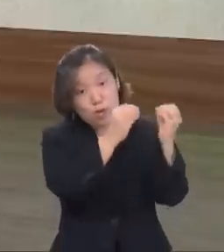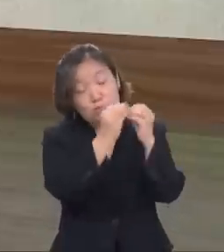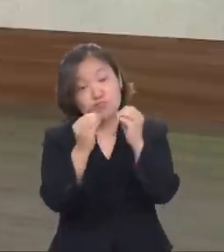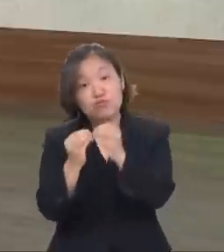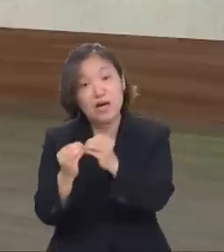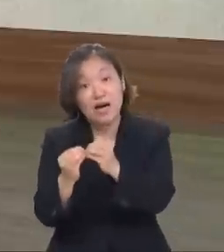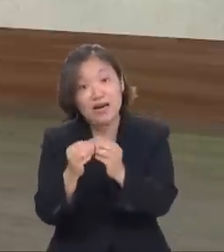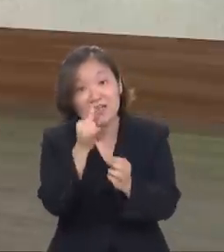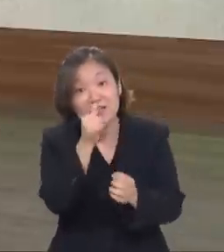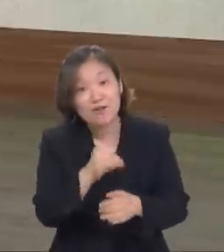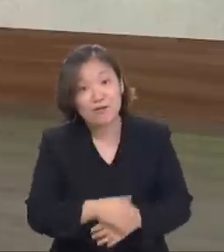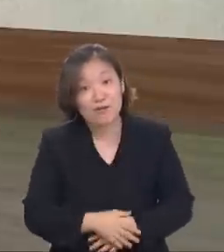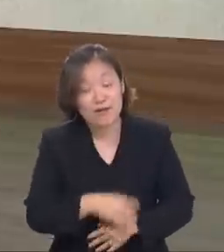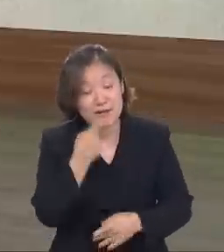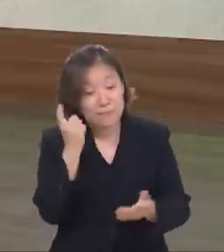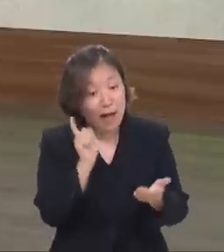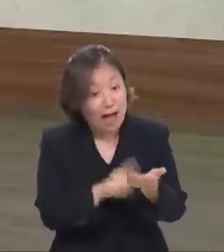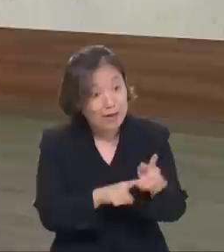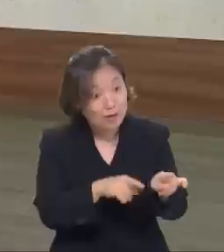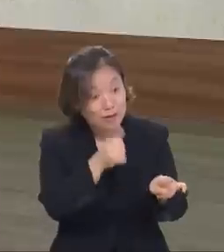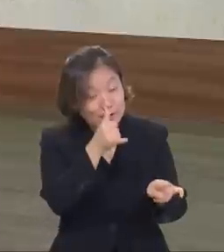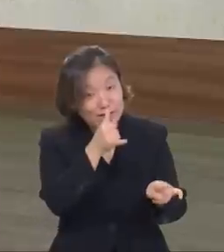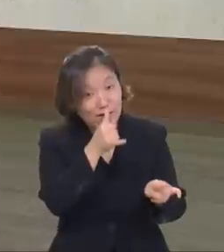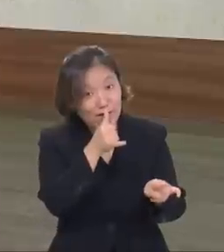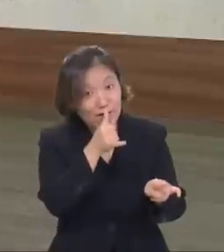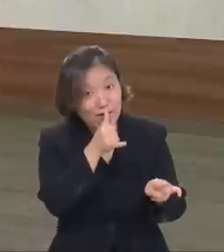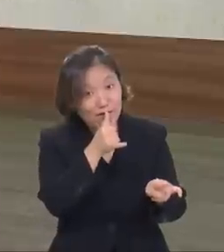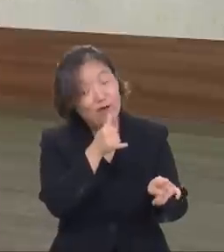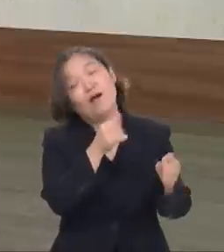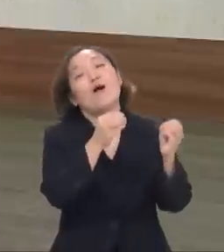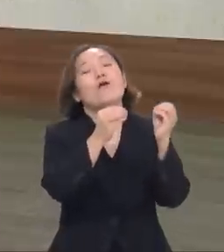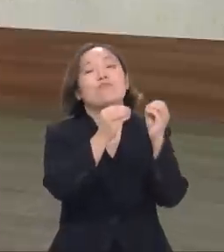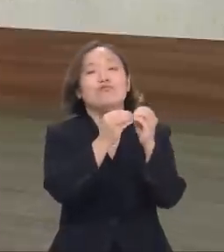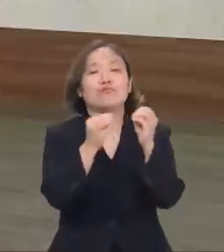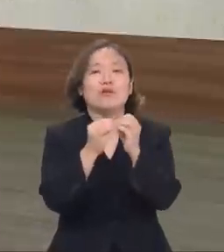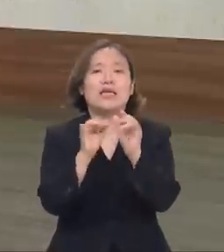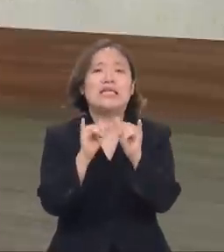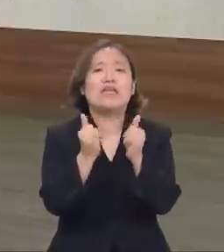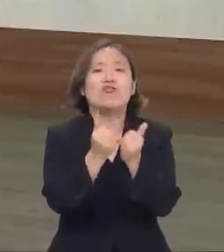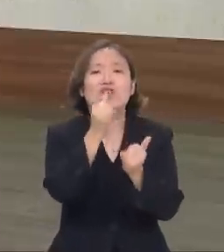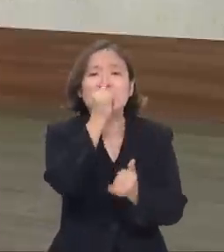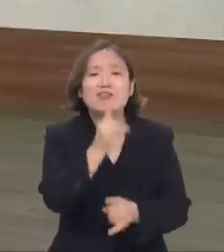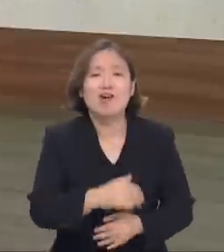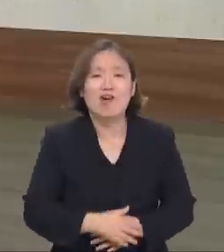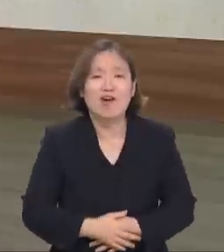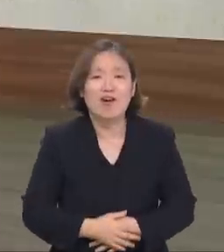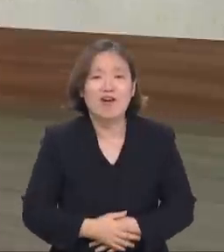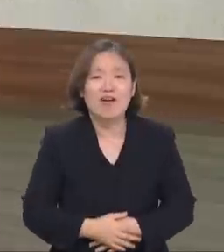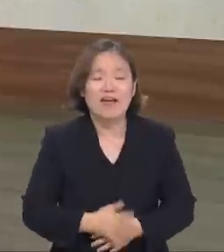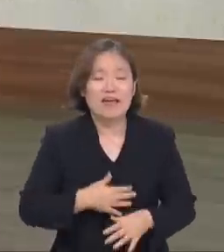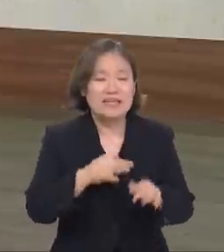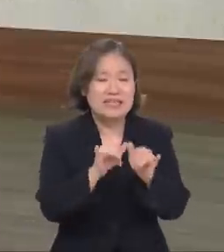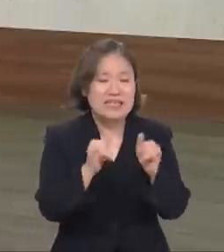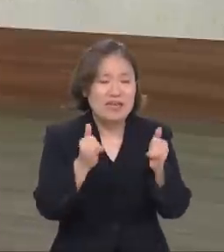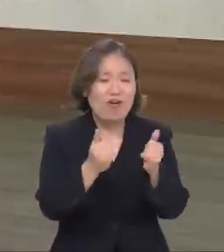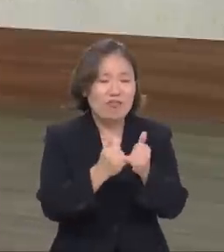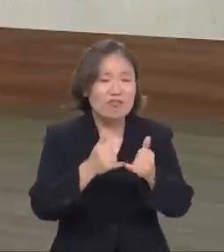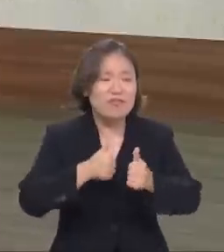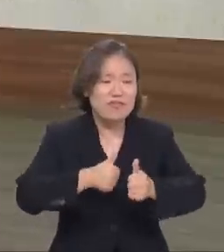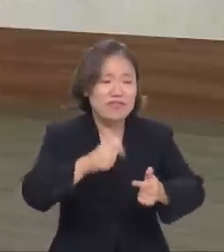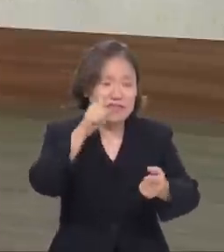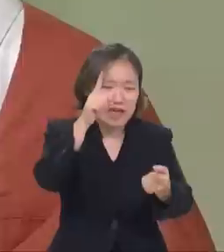그걸 시절 인연이라고 해요 그 시절 따라 그 인연법 따라 자기가 꽂히는 부분이